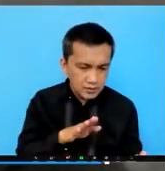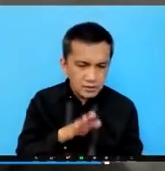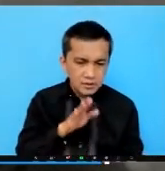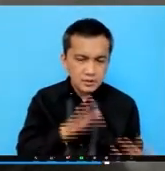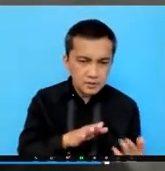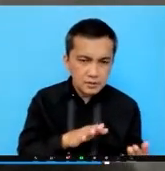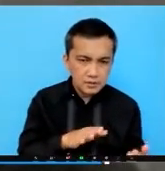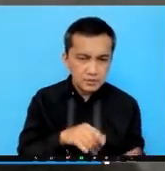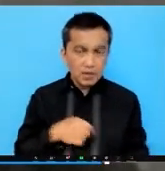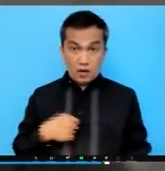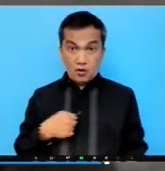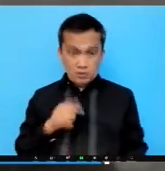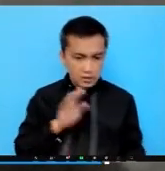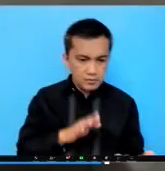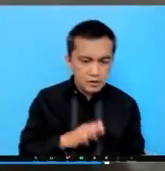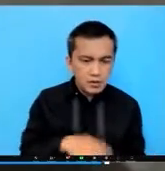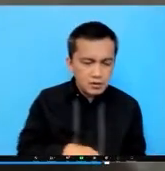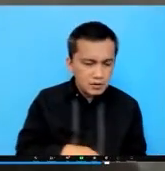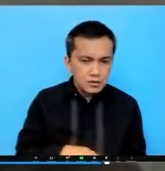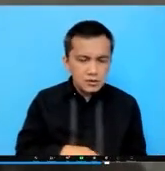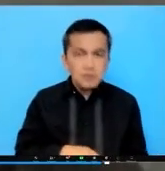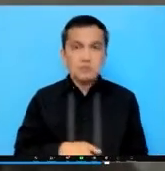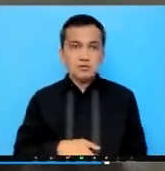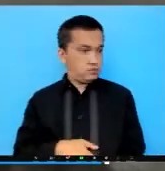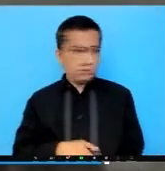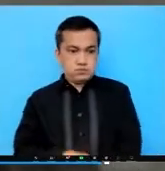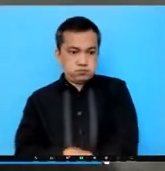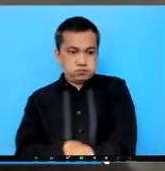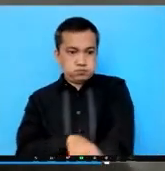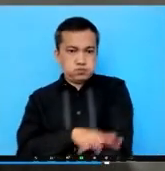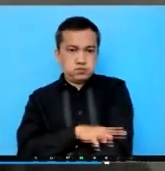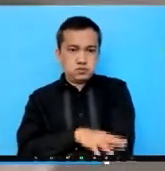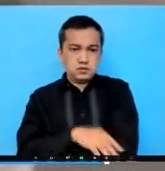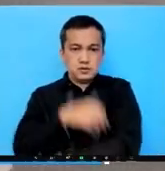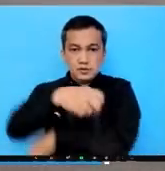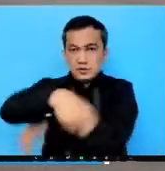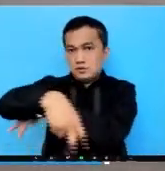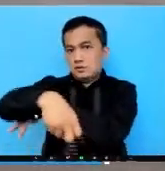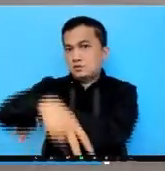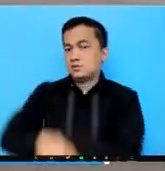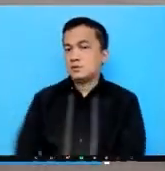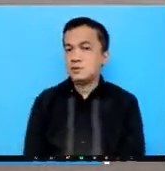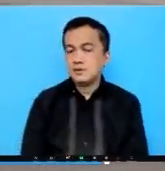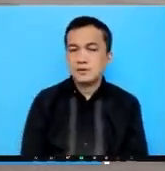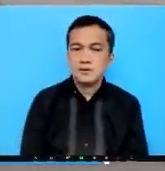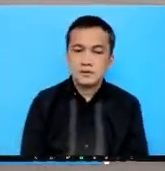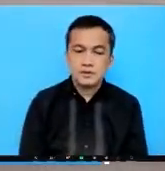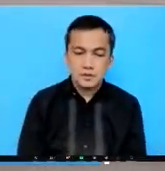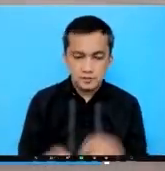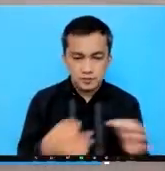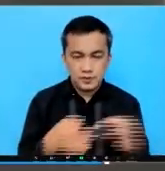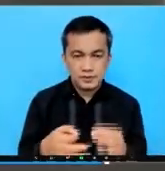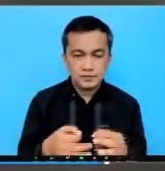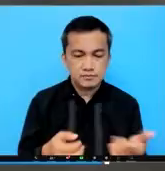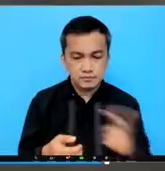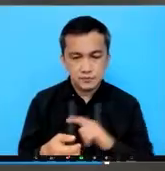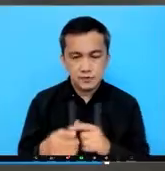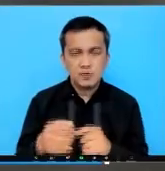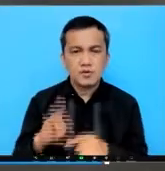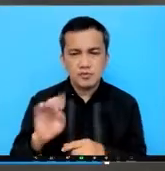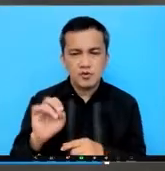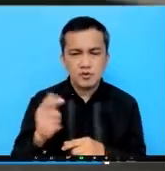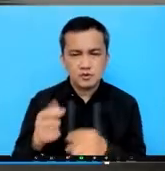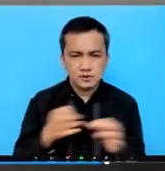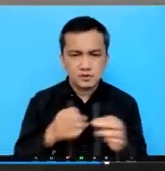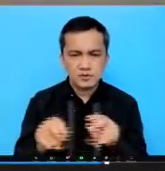mismo sa may patay na yon. Talaga kinilibutan ako kasi hating gabi pa po yun eh. Paliwanag ni Bong, halos normal na raw ang ganitong